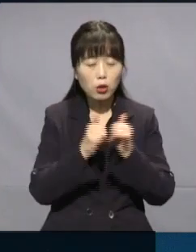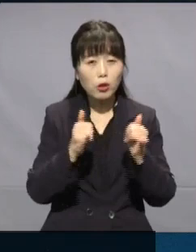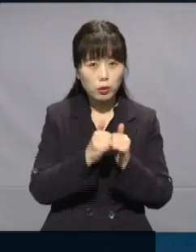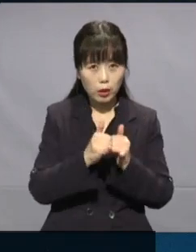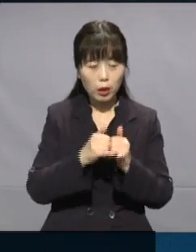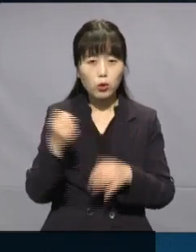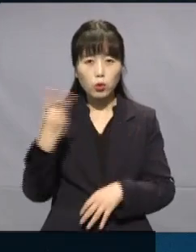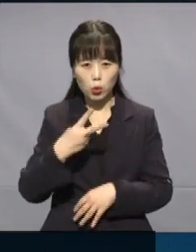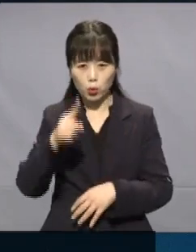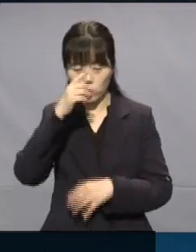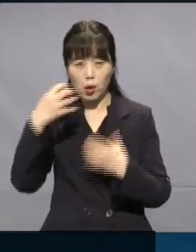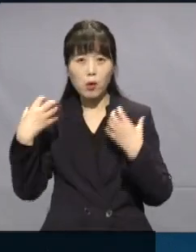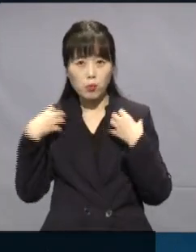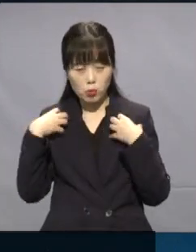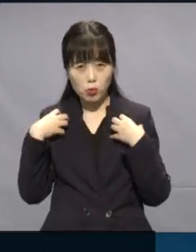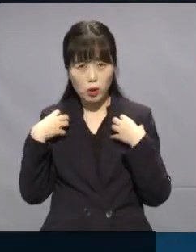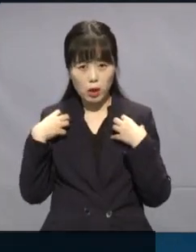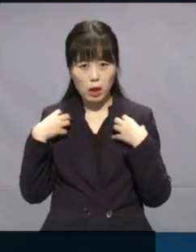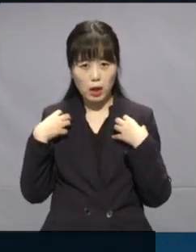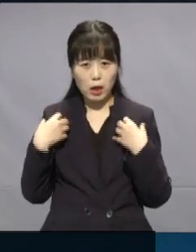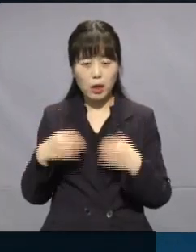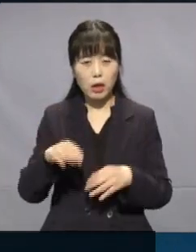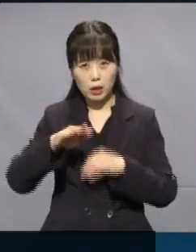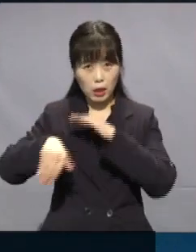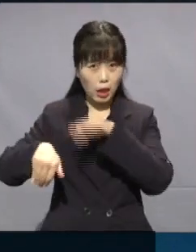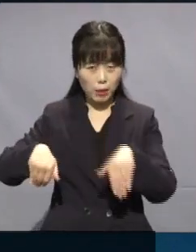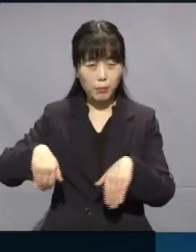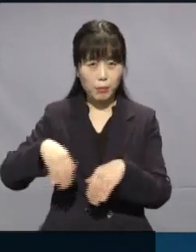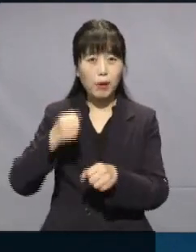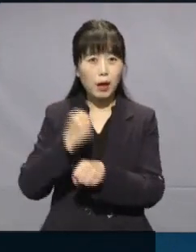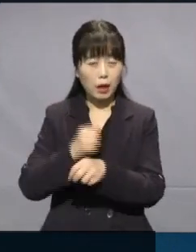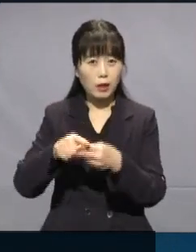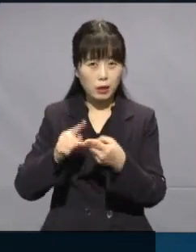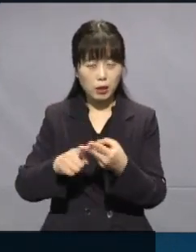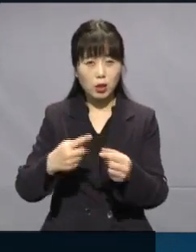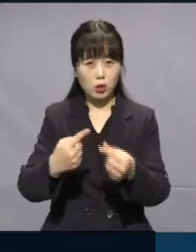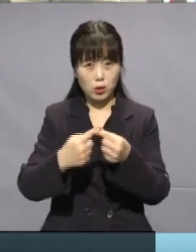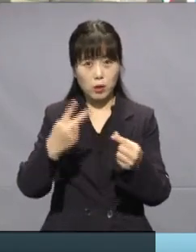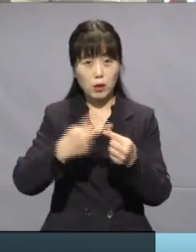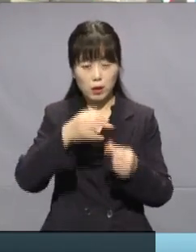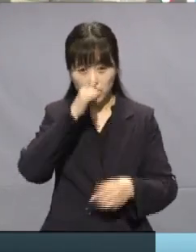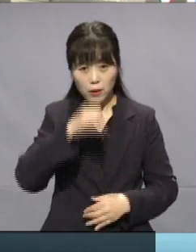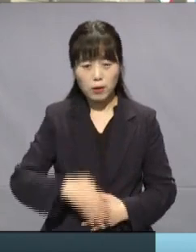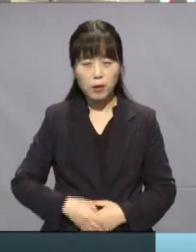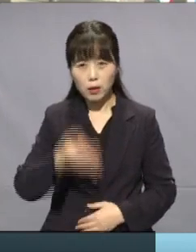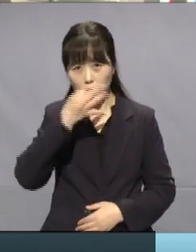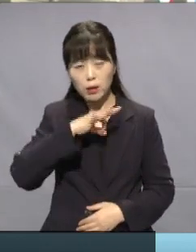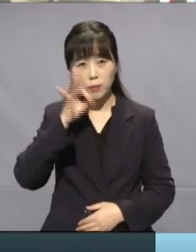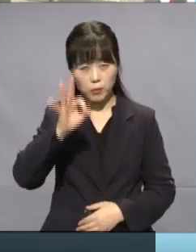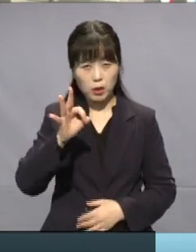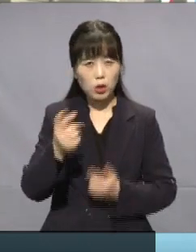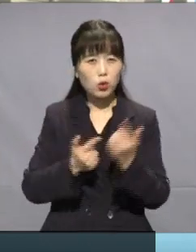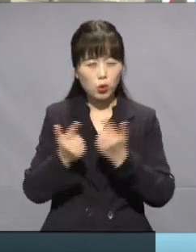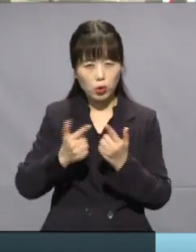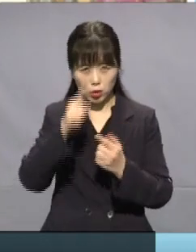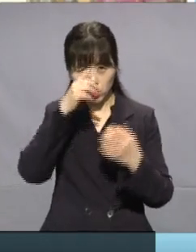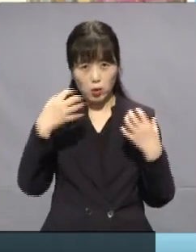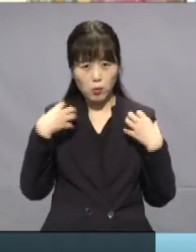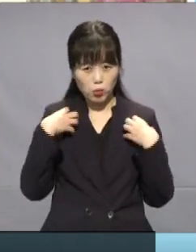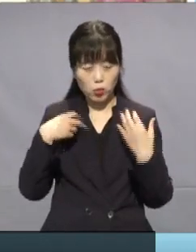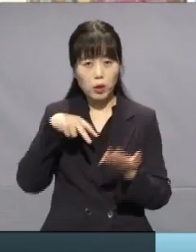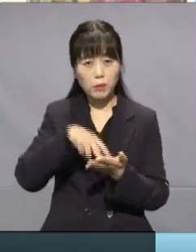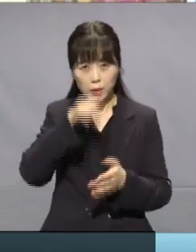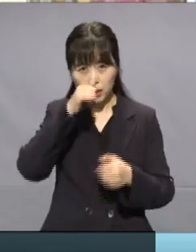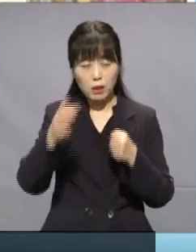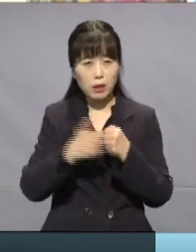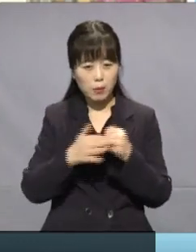정부가 렌트비의 개입을 하거나 똑같습니다 지금 금리를 조정을 하는게 정부 당국에서 하기 때문에